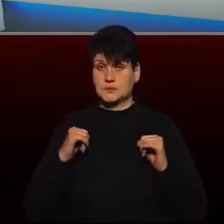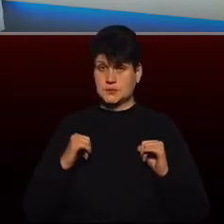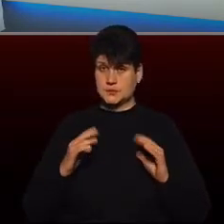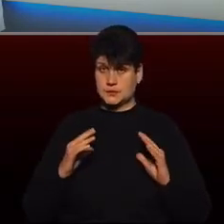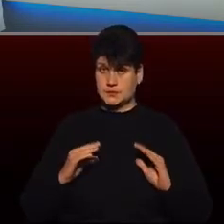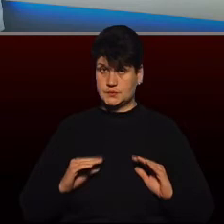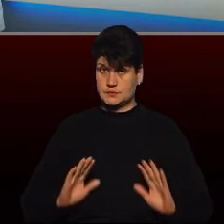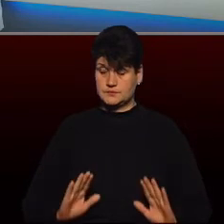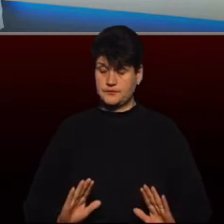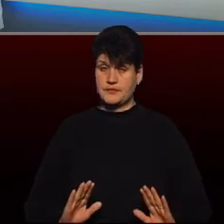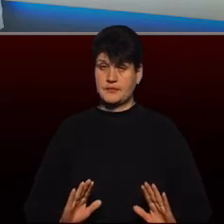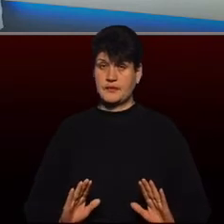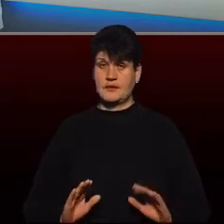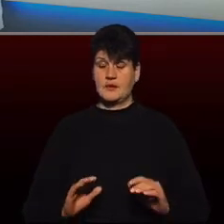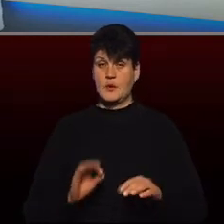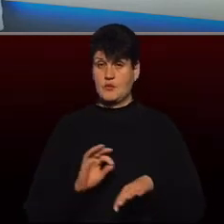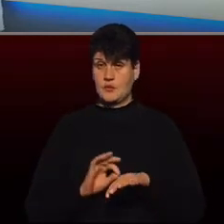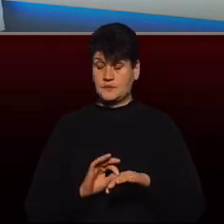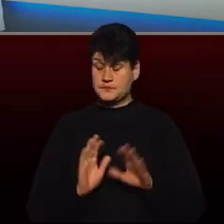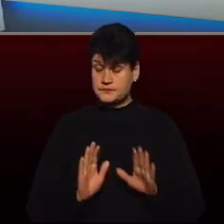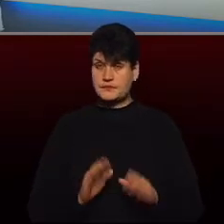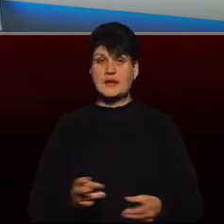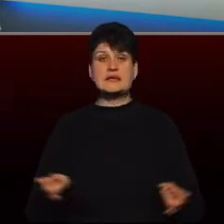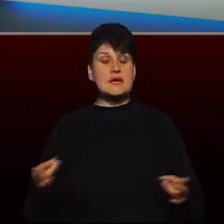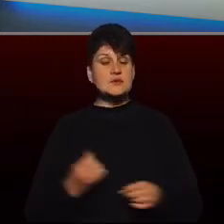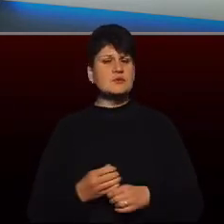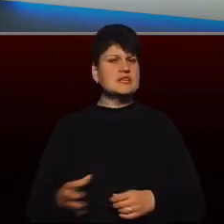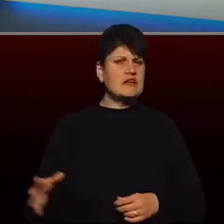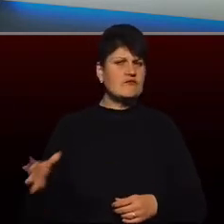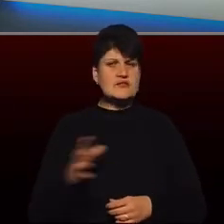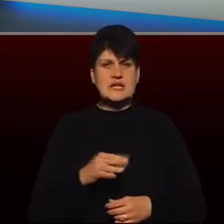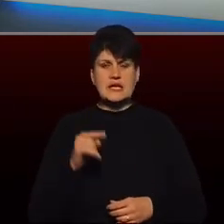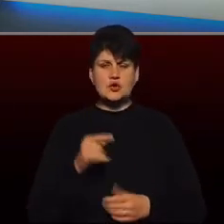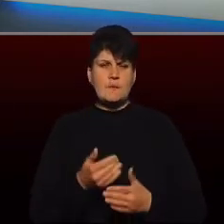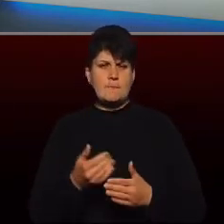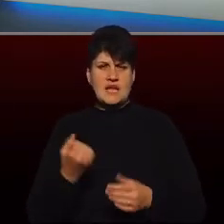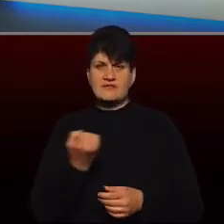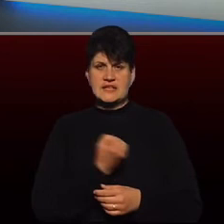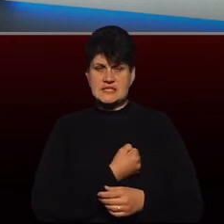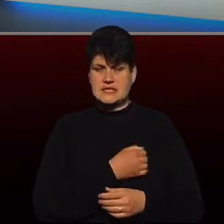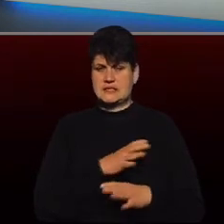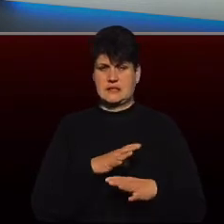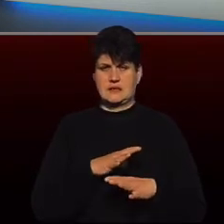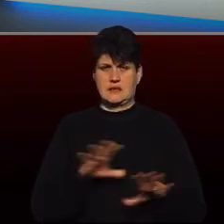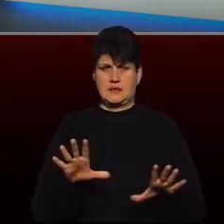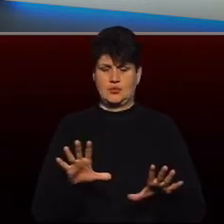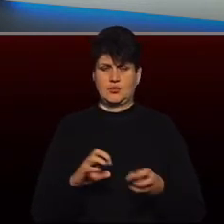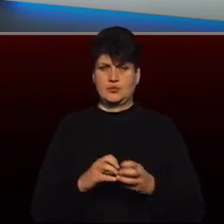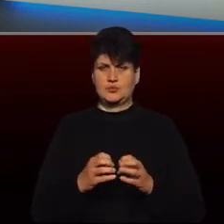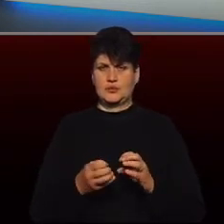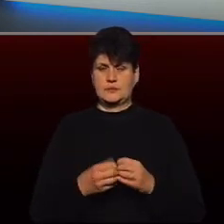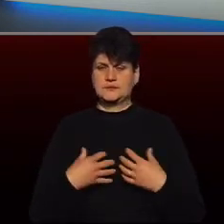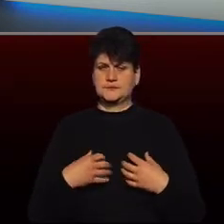все зробити для того, щоб перед вакцинацією не допуститися до загострення